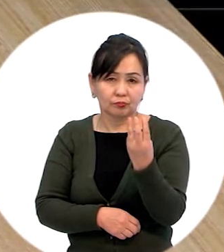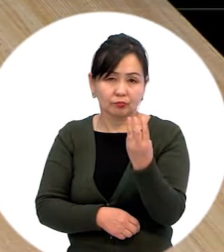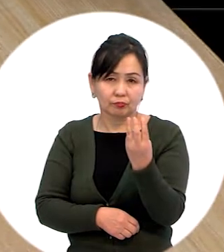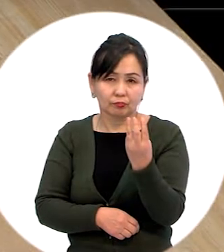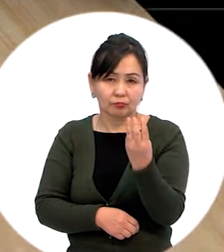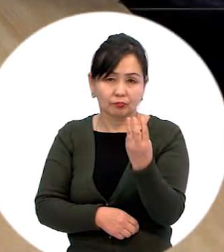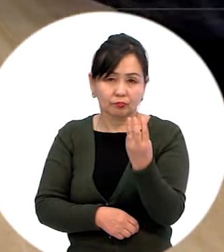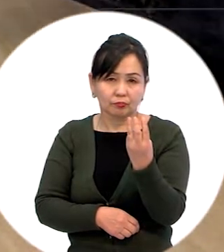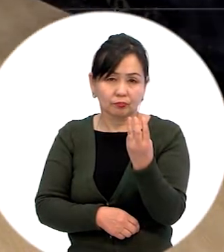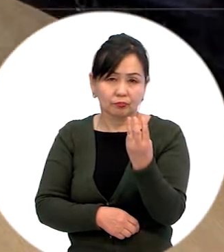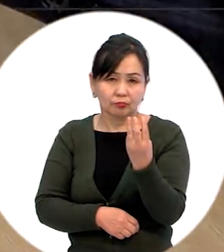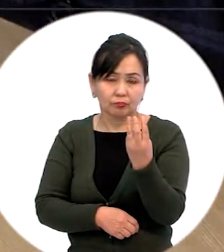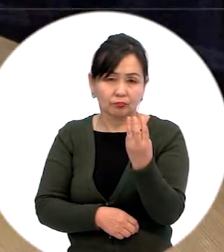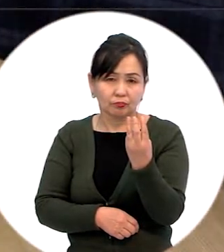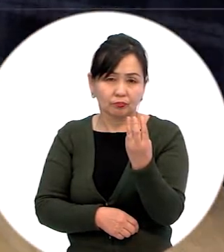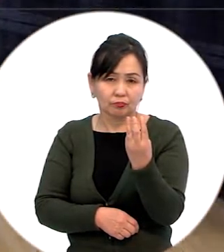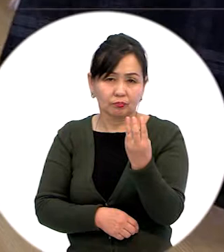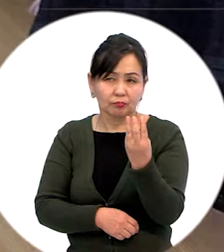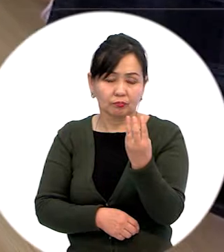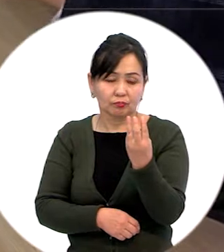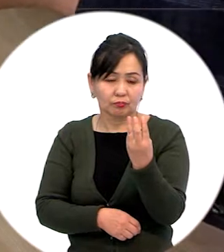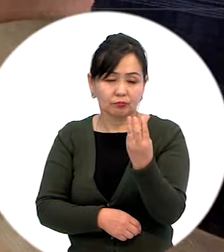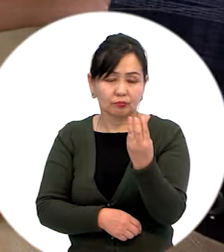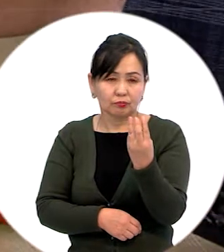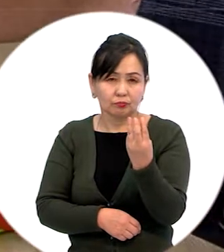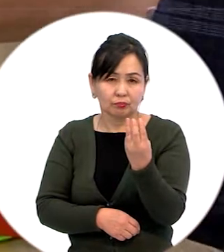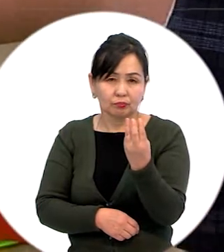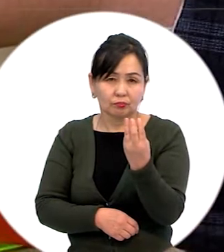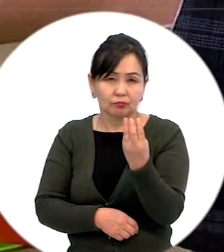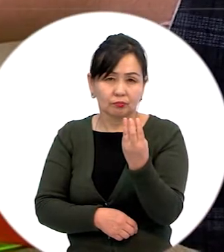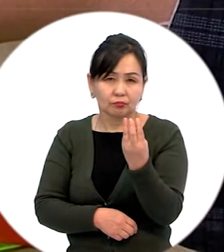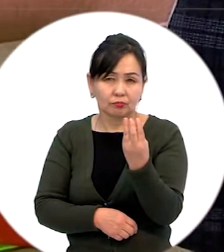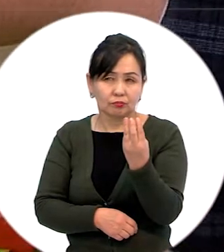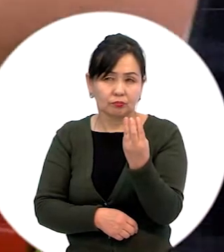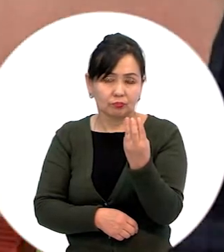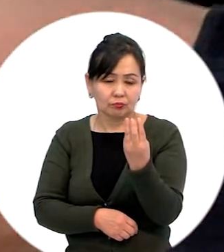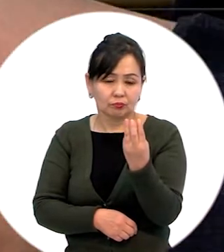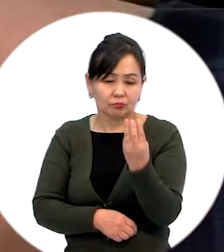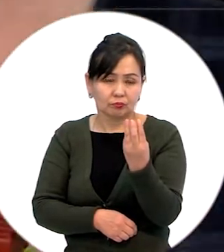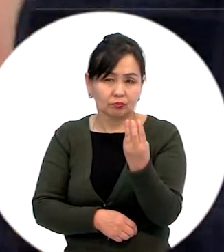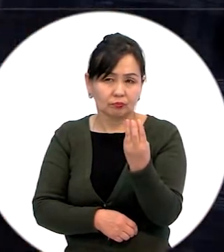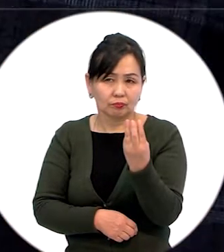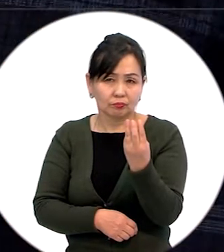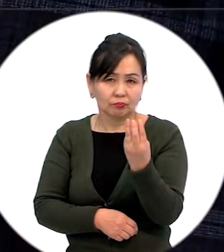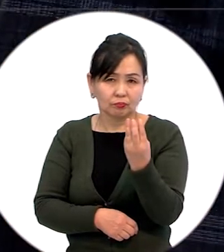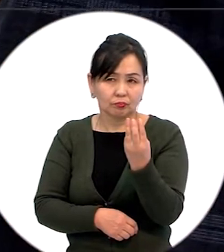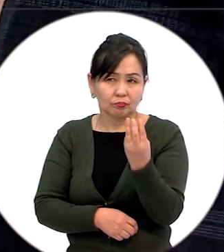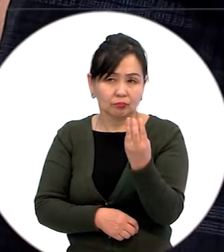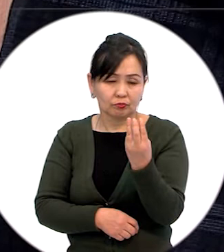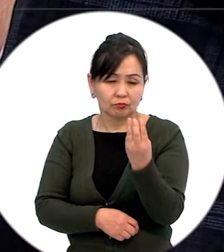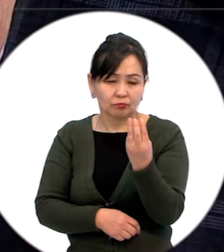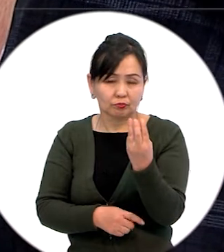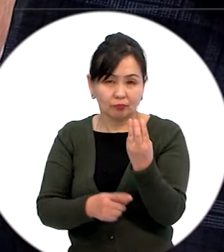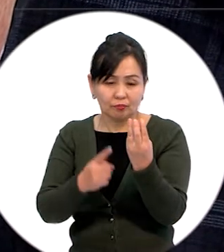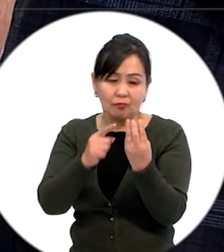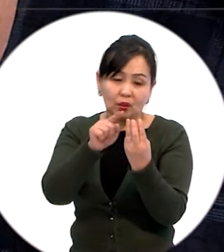За ингээд гадил маань тос үрдээ. Арталтай юм иштэй боллоо. За энэ 3 иш маань гуруулаа